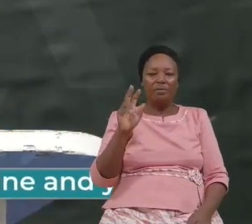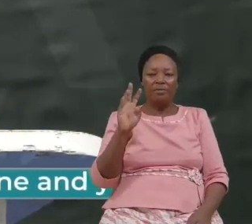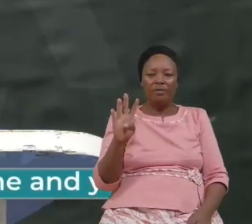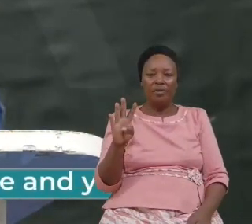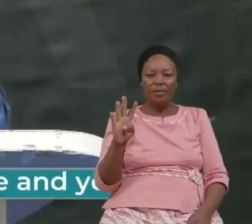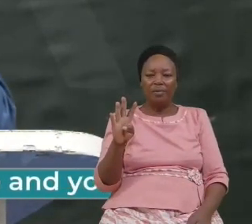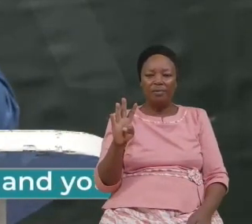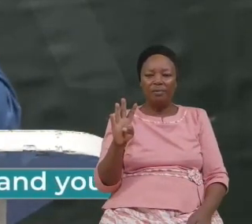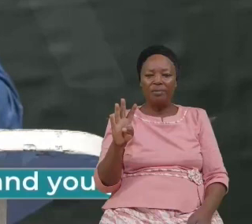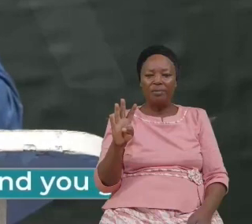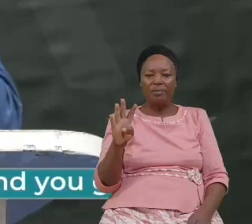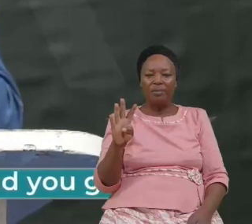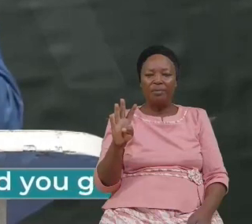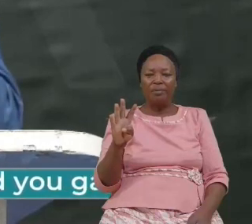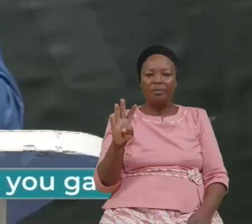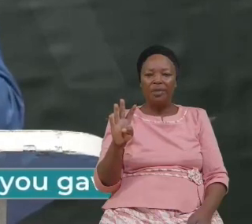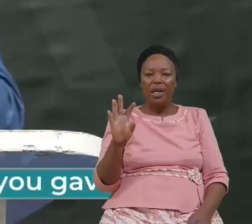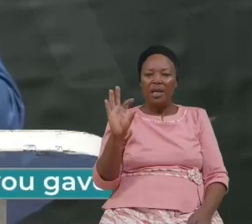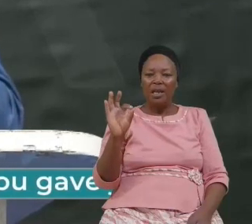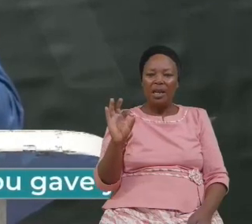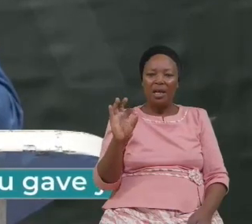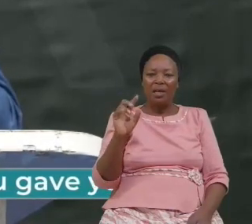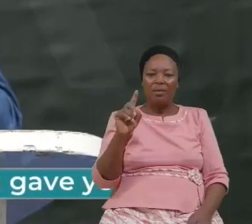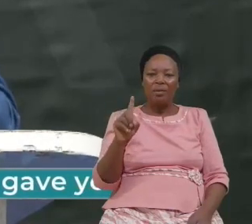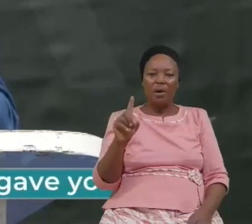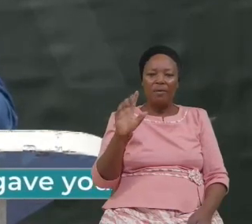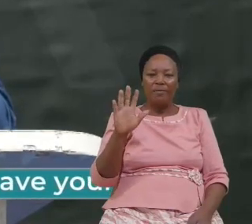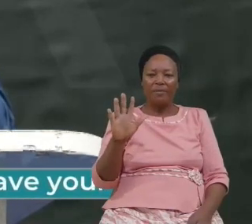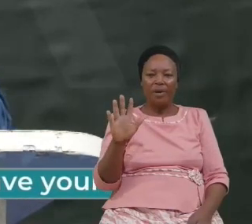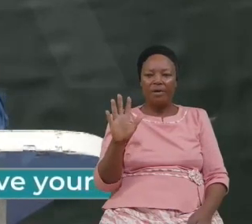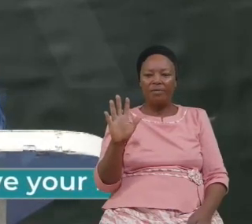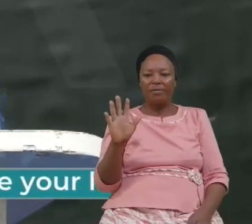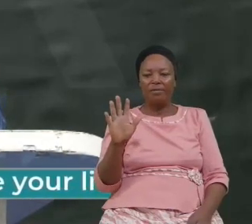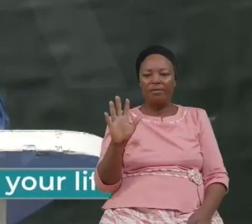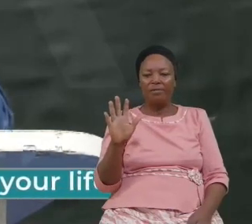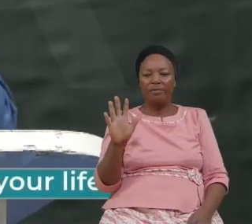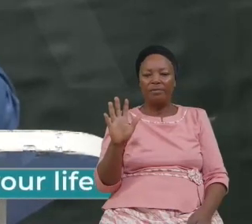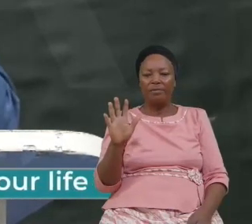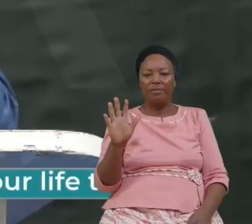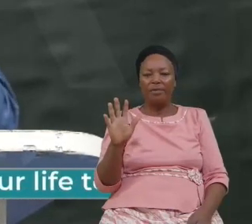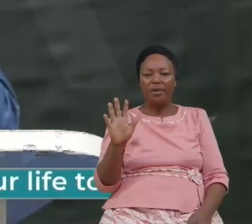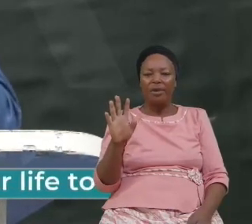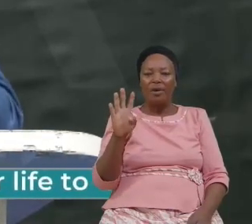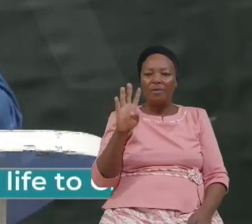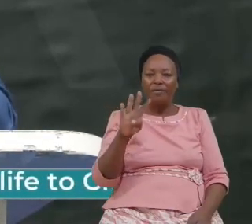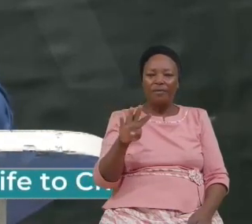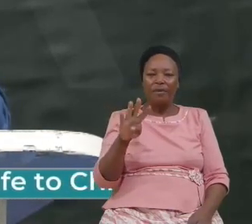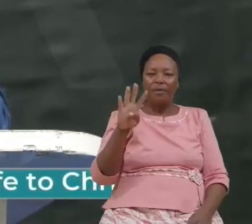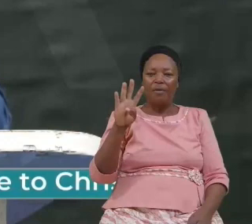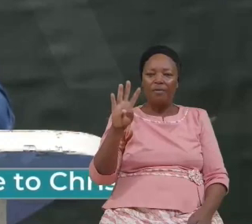91 54 44 92 63